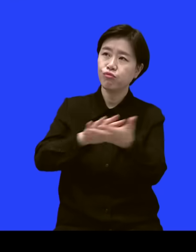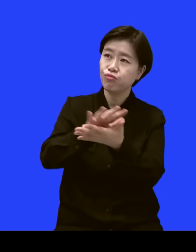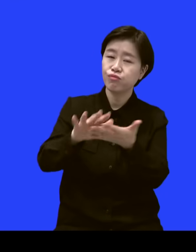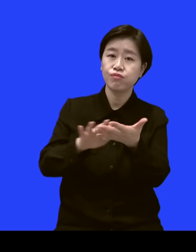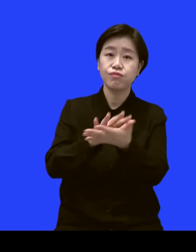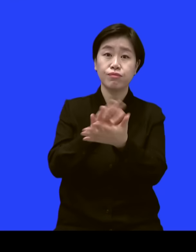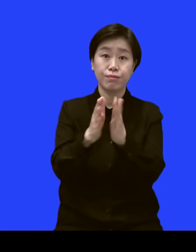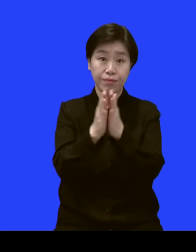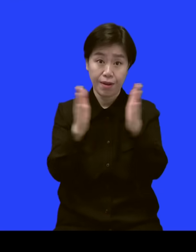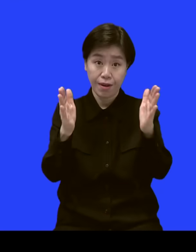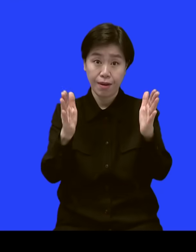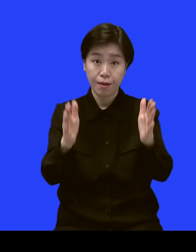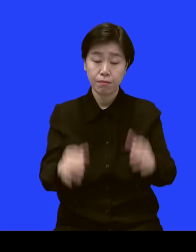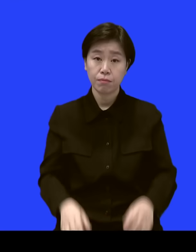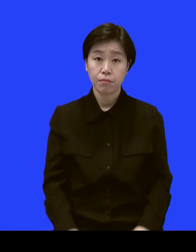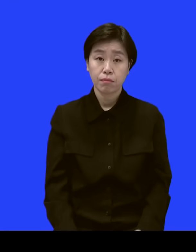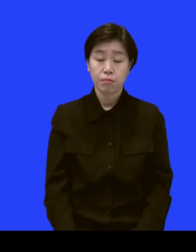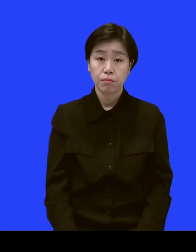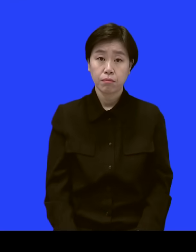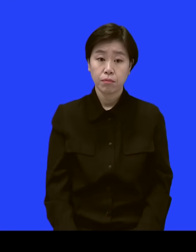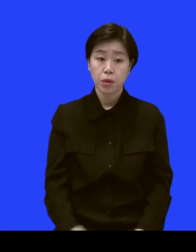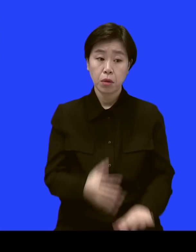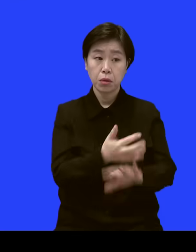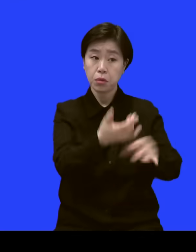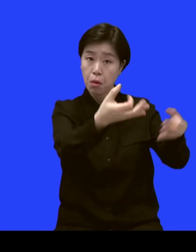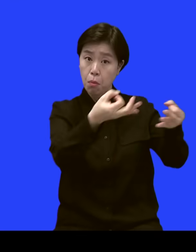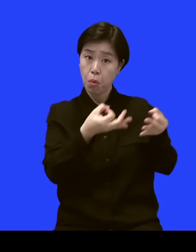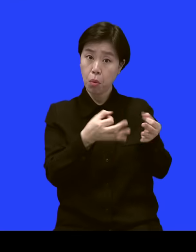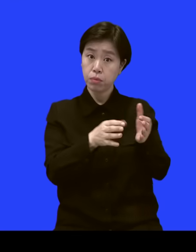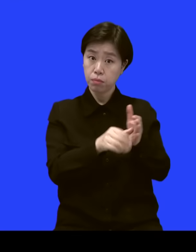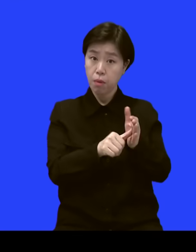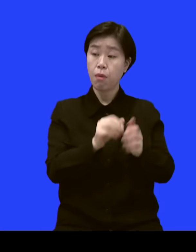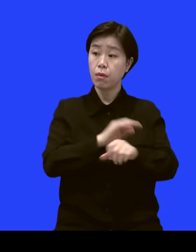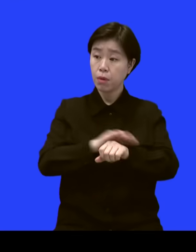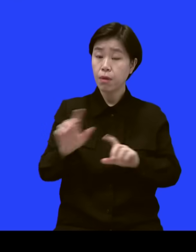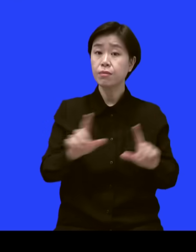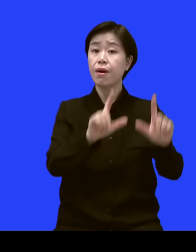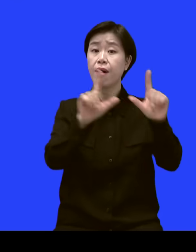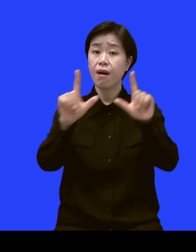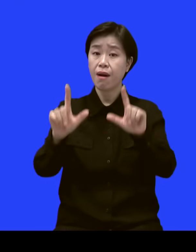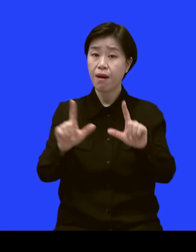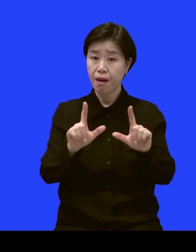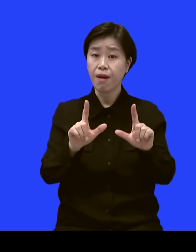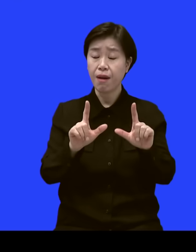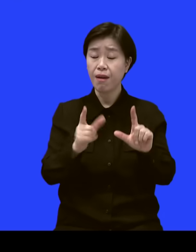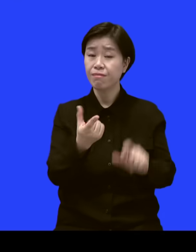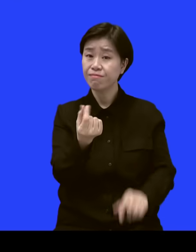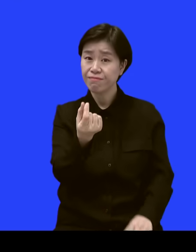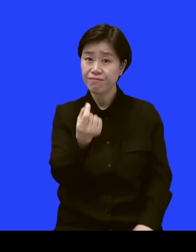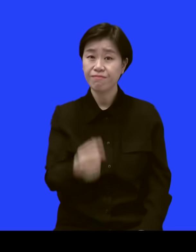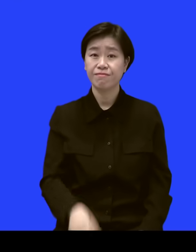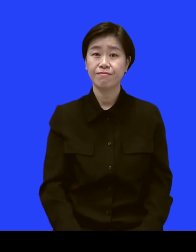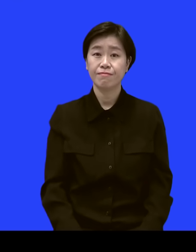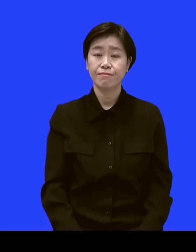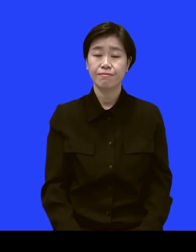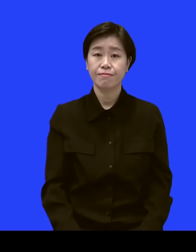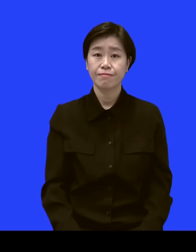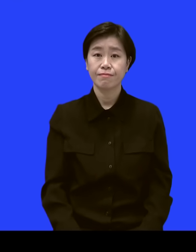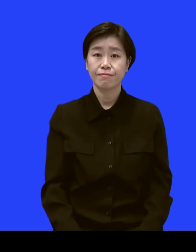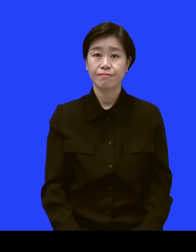예. 그래서 너무 그래도 남들이 봤을 때는 굉장히 잘 지냈던 것처럼 보였을 것 같아요. 네.